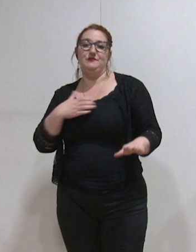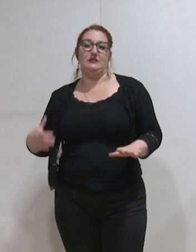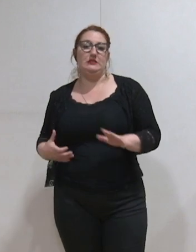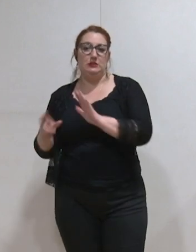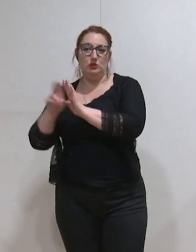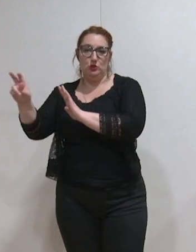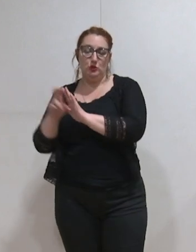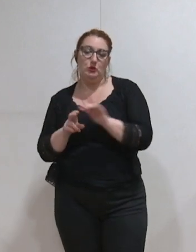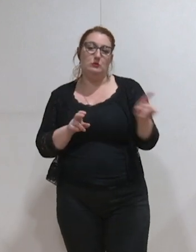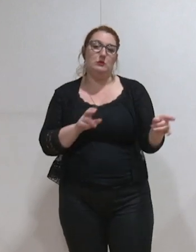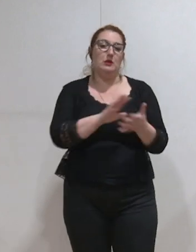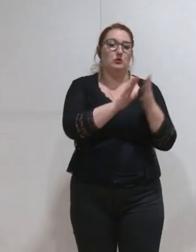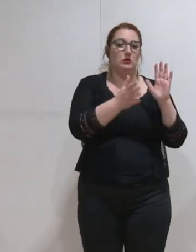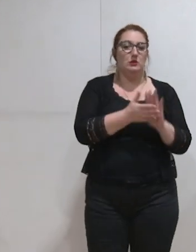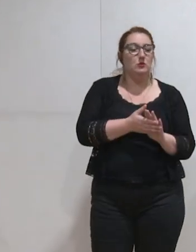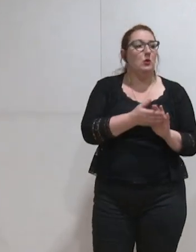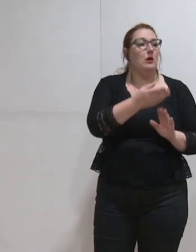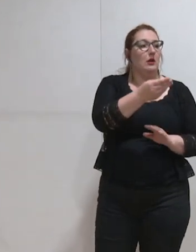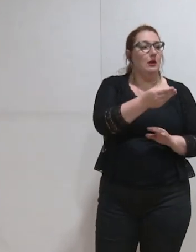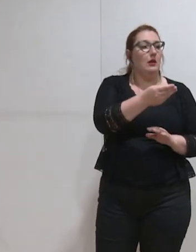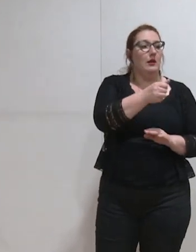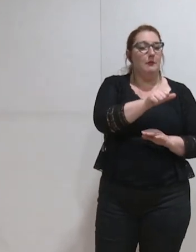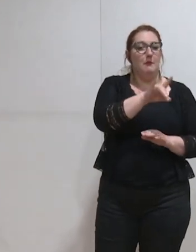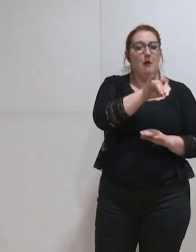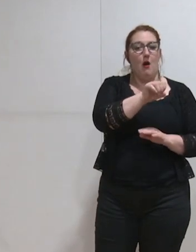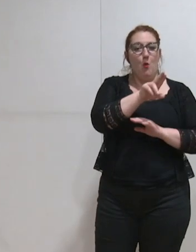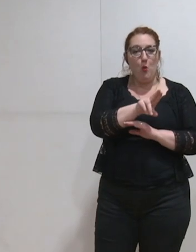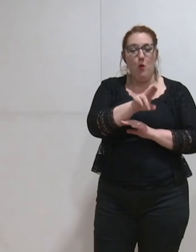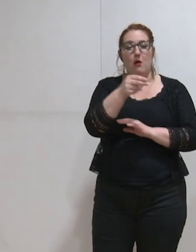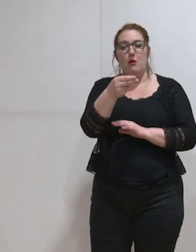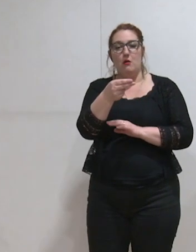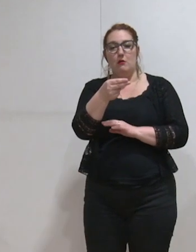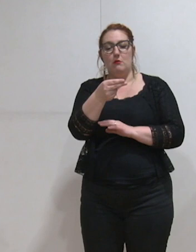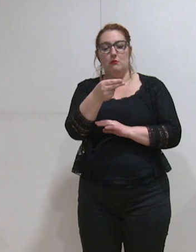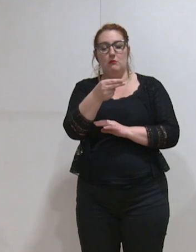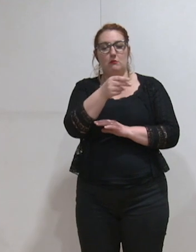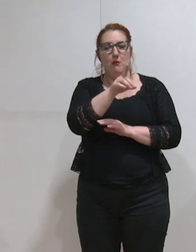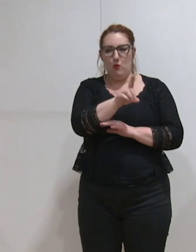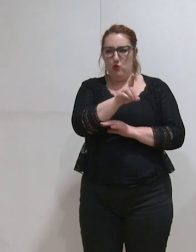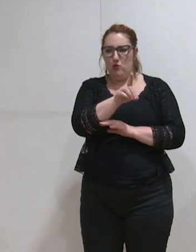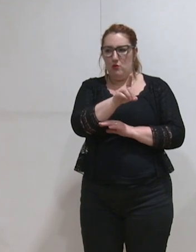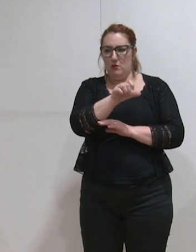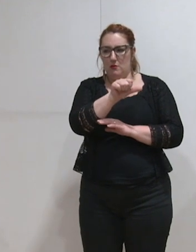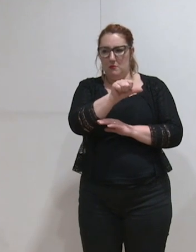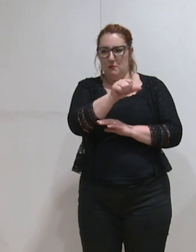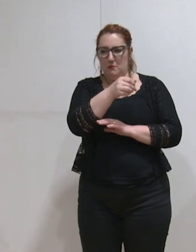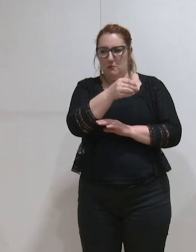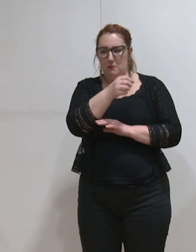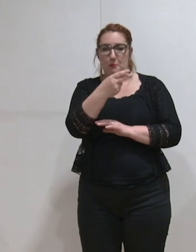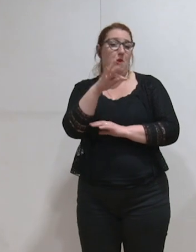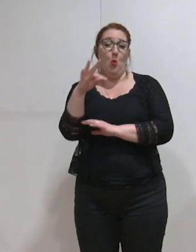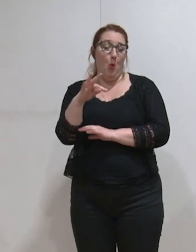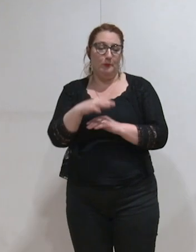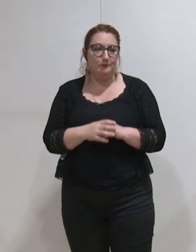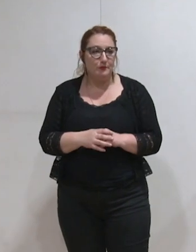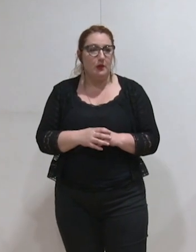Les maouino je la mets au voix qui ne prend pas part au vote qui s'abstient qui est contre